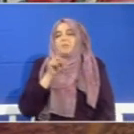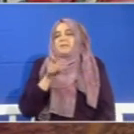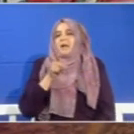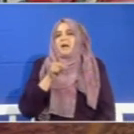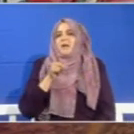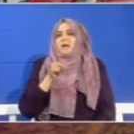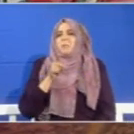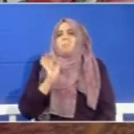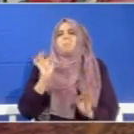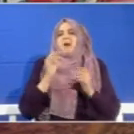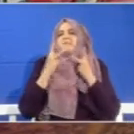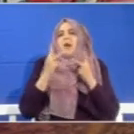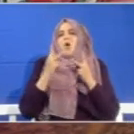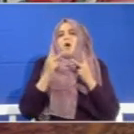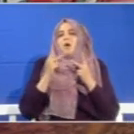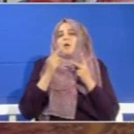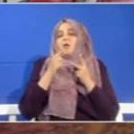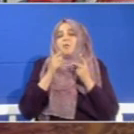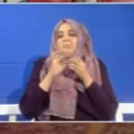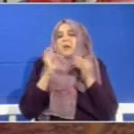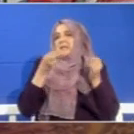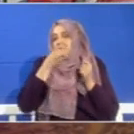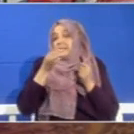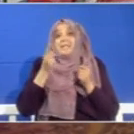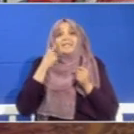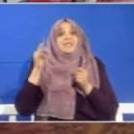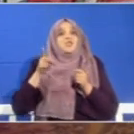لهذا الكلام هذا إلا إذا الزوج أصر وألح